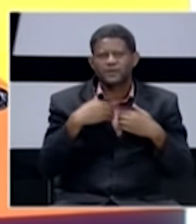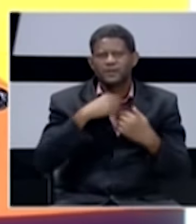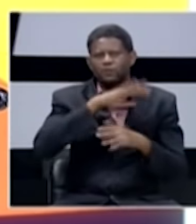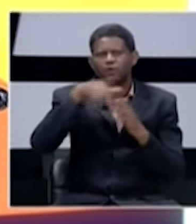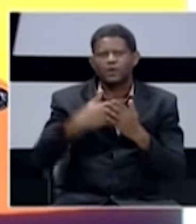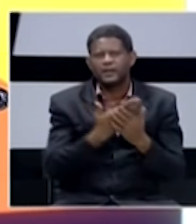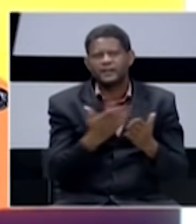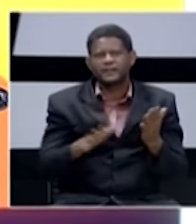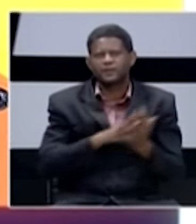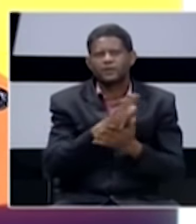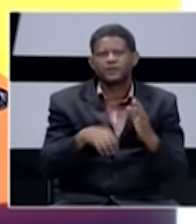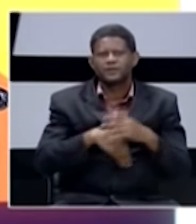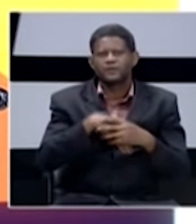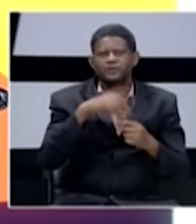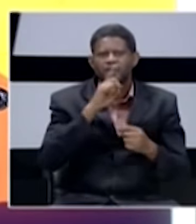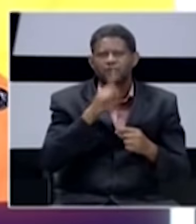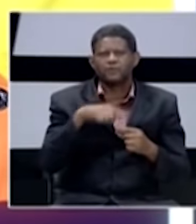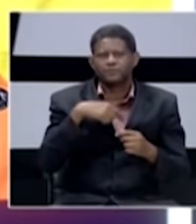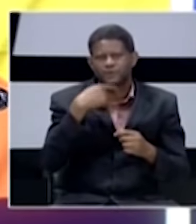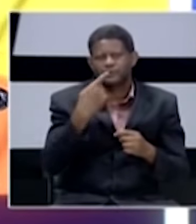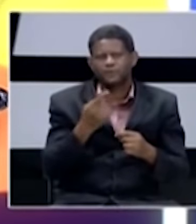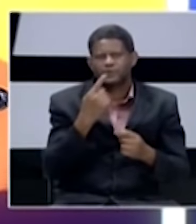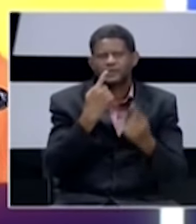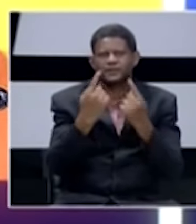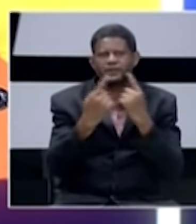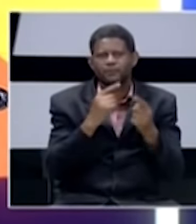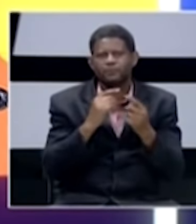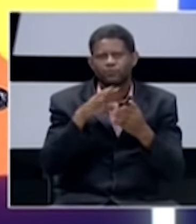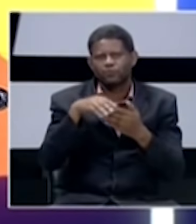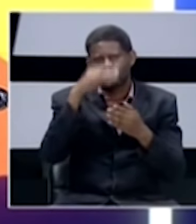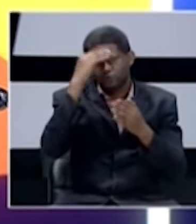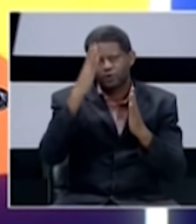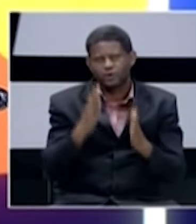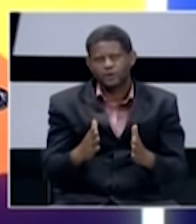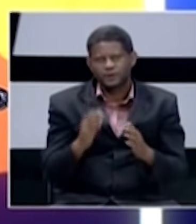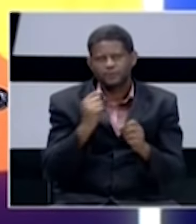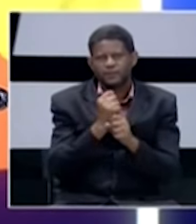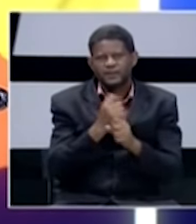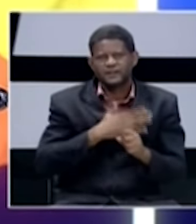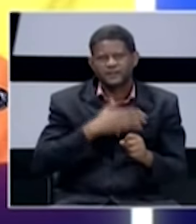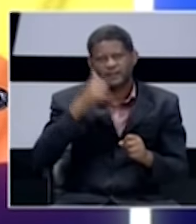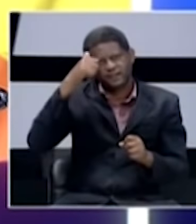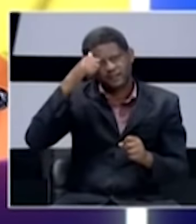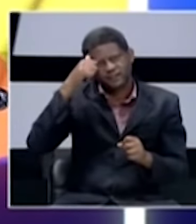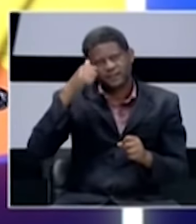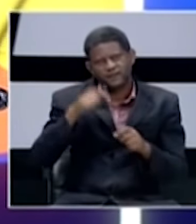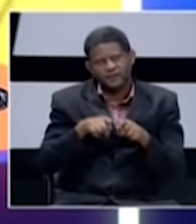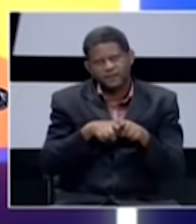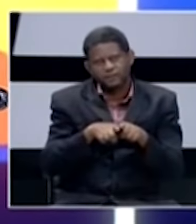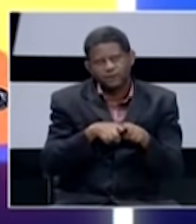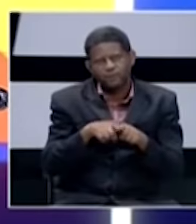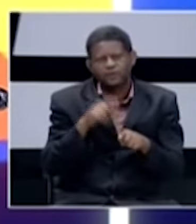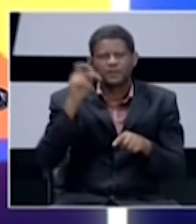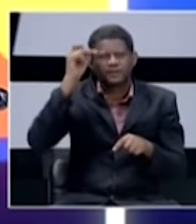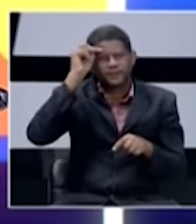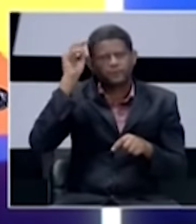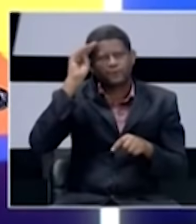ቅሉላው ዘውፅእ ኢሎም ዘዘራረብናዮም ምሁራን መሳርሕትና ኣሸናፊ ዳርገ ወሪድዎሎም ዳዊት መኮነን